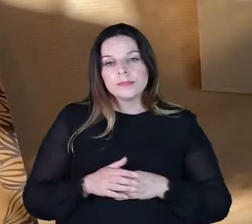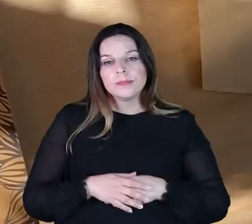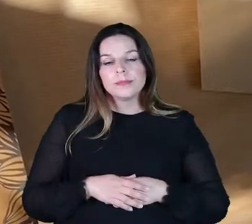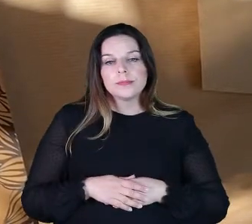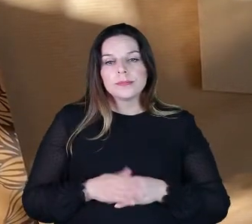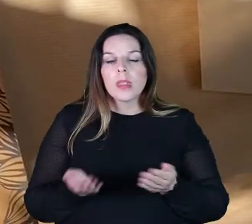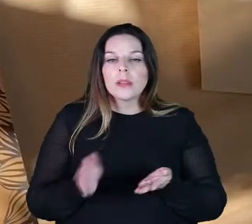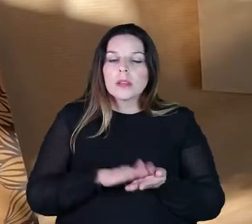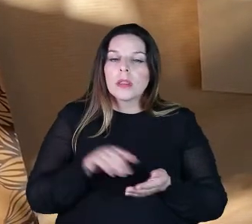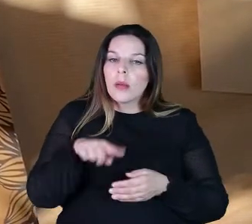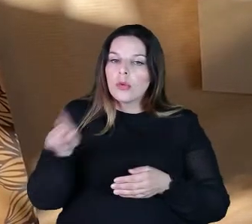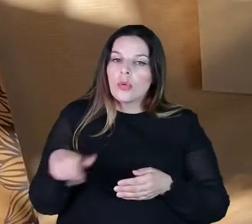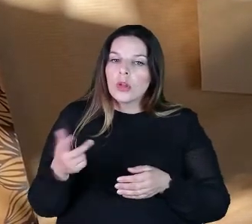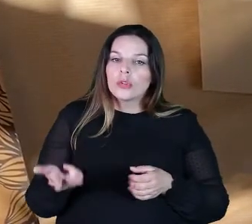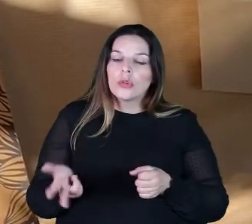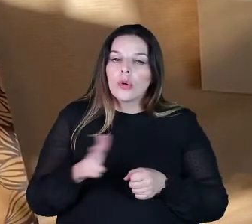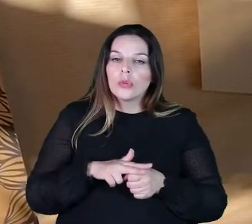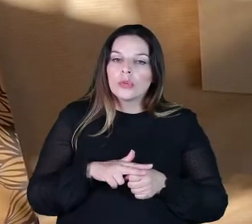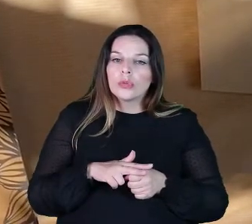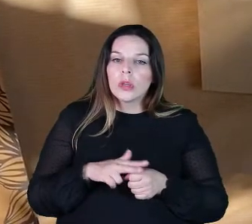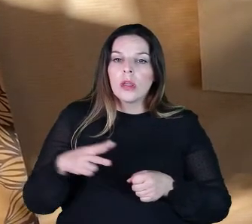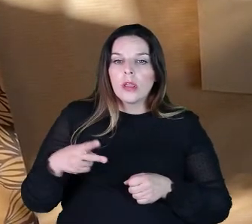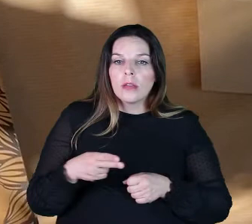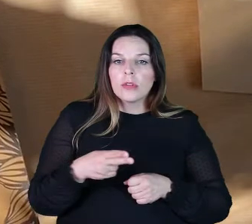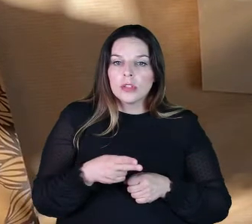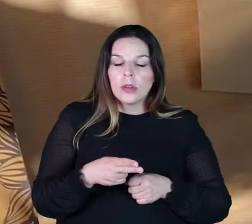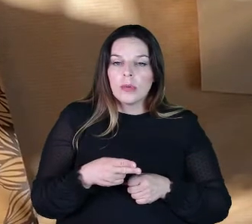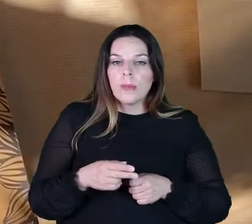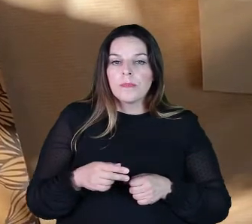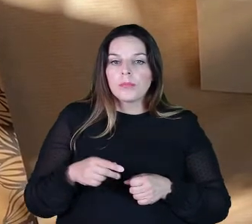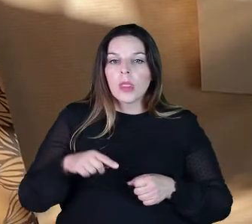zginam sobie to kółeczko, które wycięłam na pół. Wycinam dziurkę